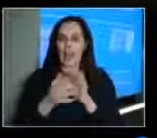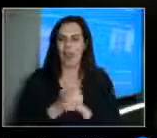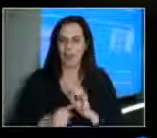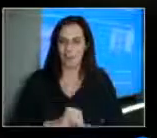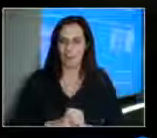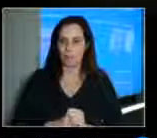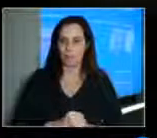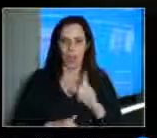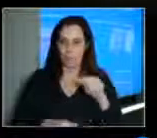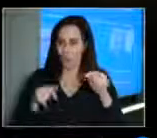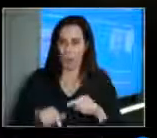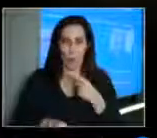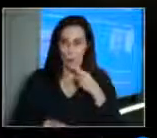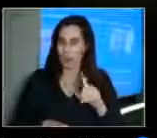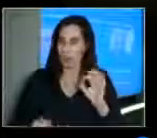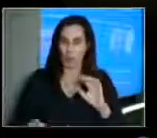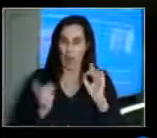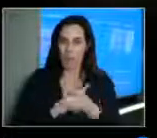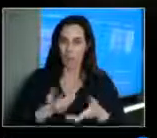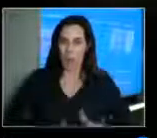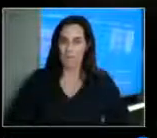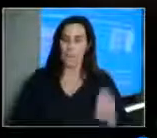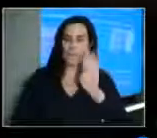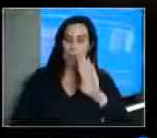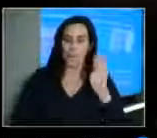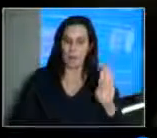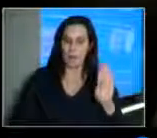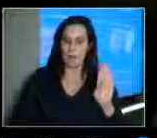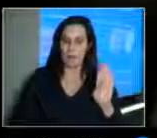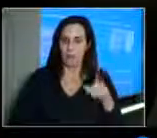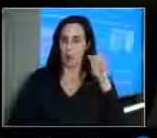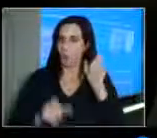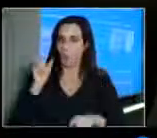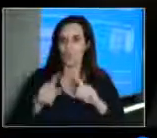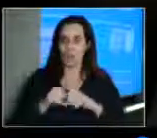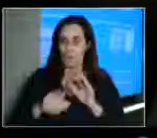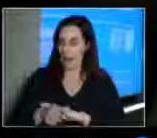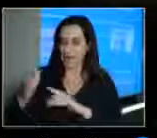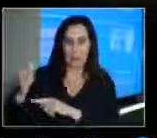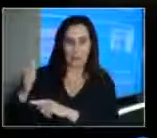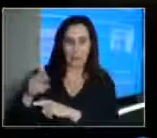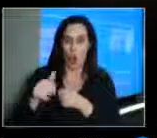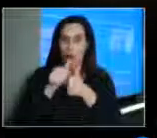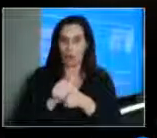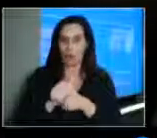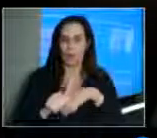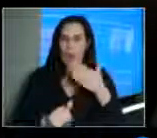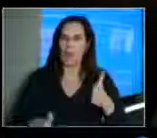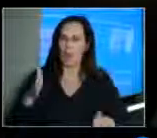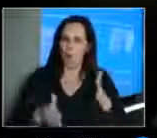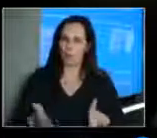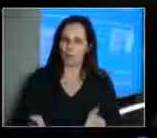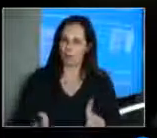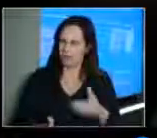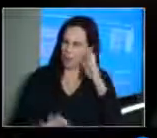שלהם. אבל פה הם אומרים שזה הפוך, שיאיר נתניהו או אנשים אחרים בימין עוקבים אחרי בוטים.